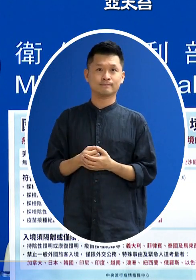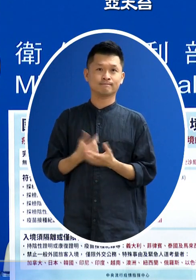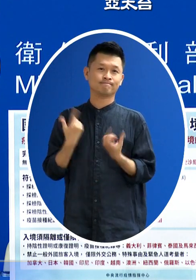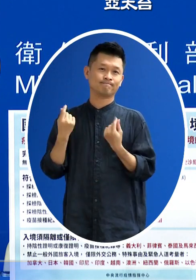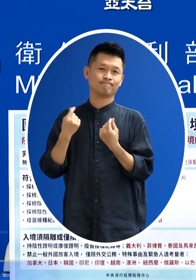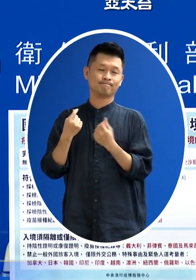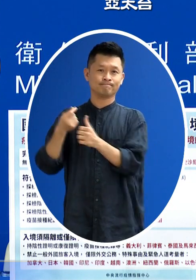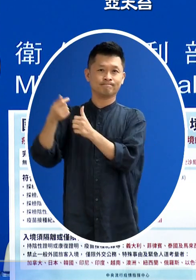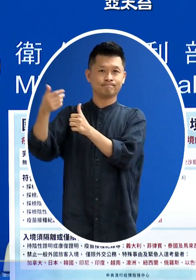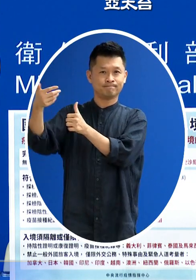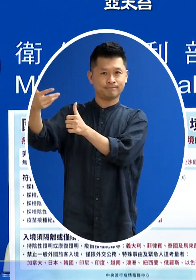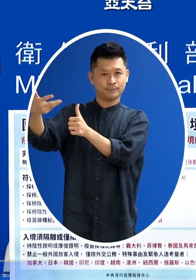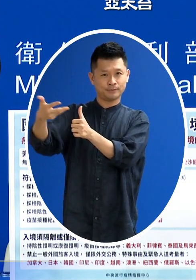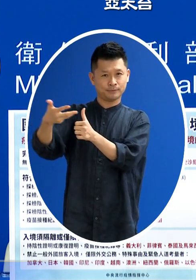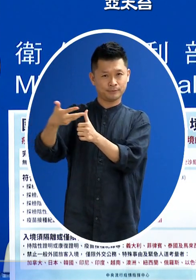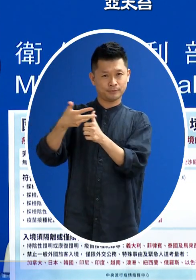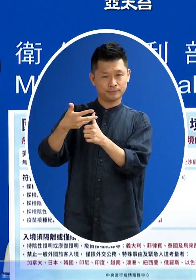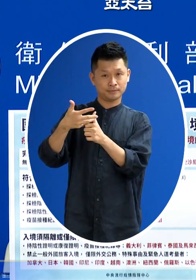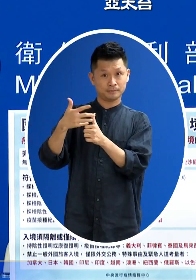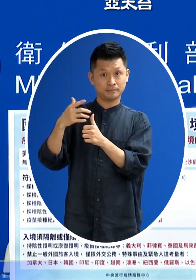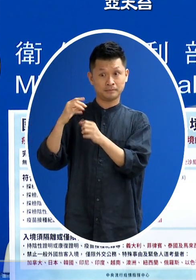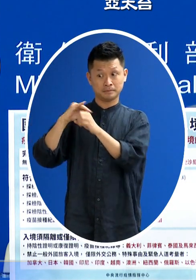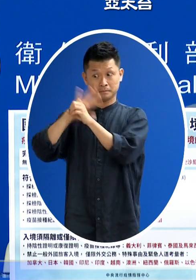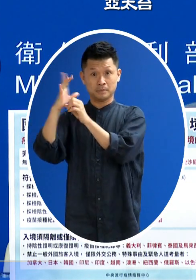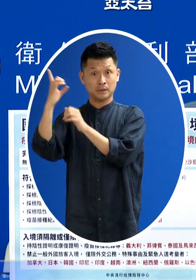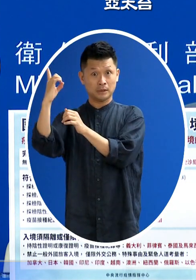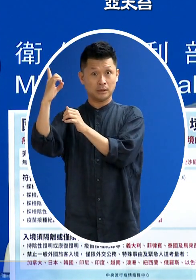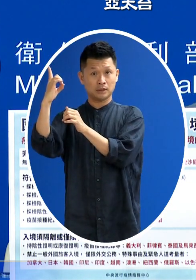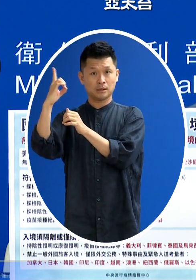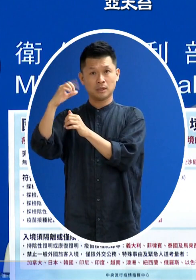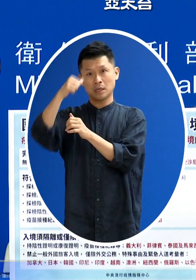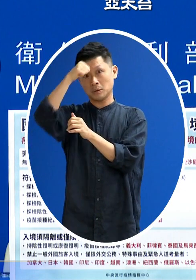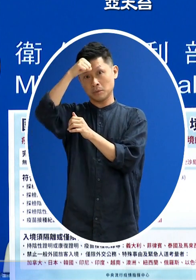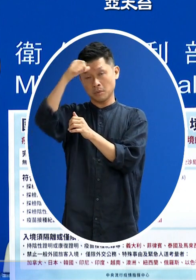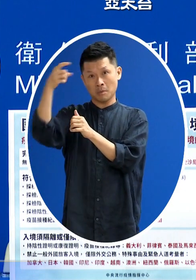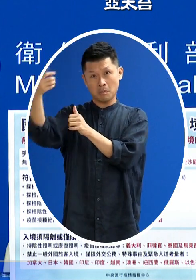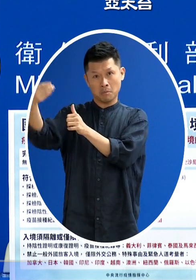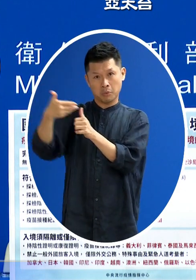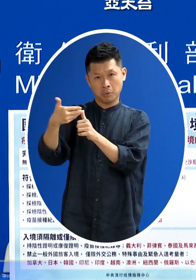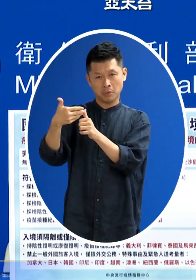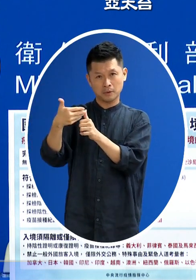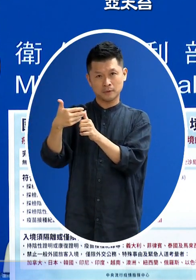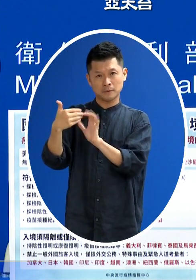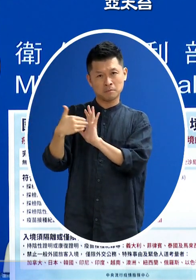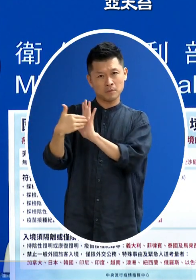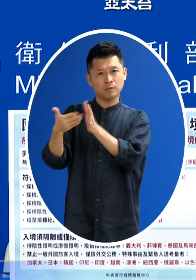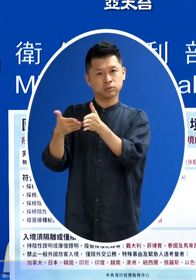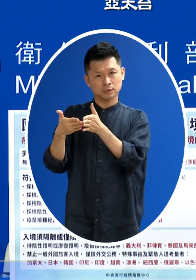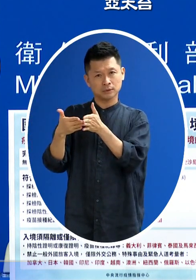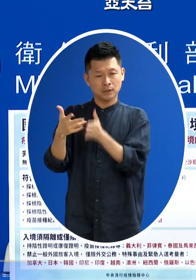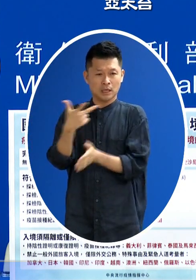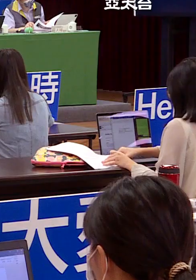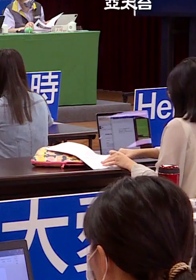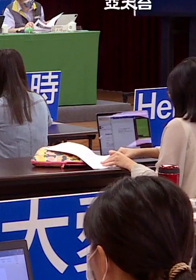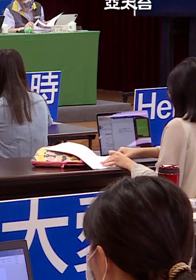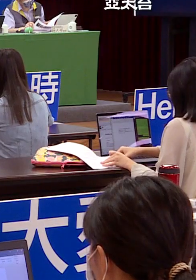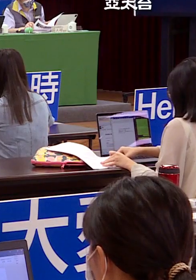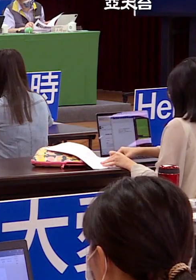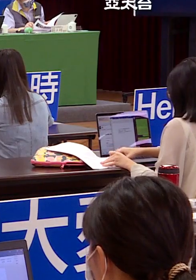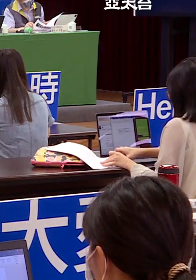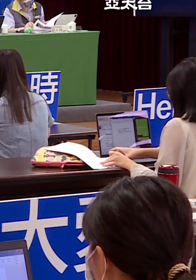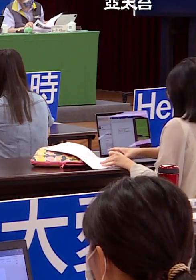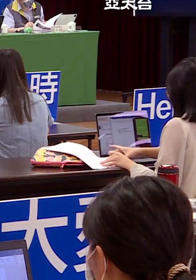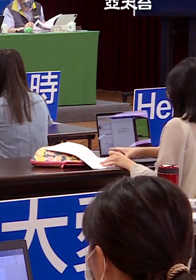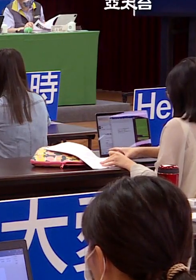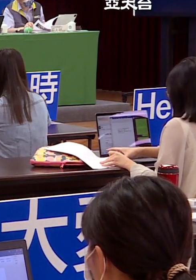的防护力，对于这一波的 Delta 是要我们需要靠其他的方式，也是需要加强。 张